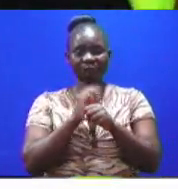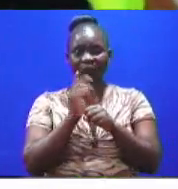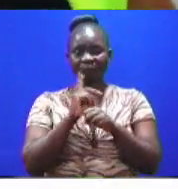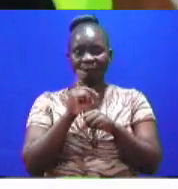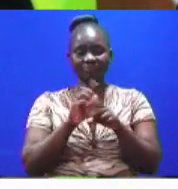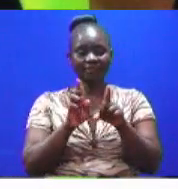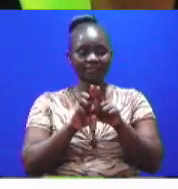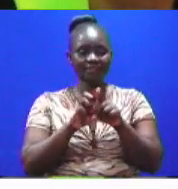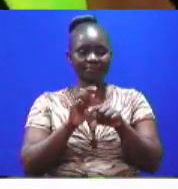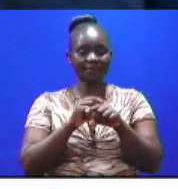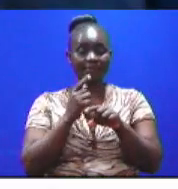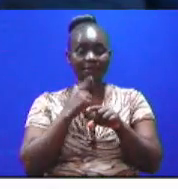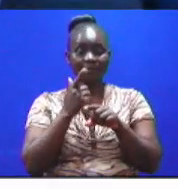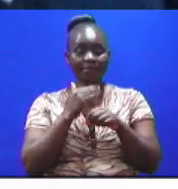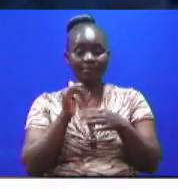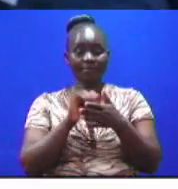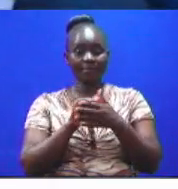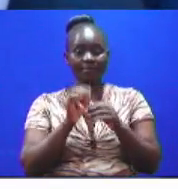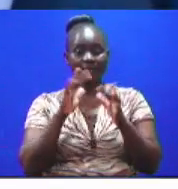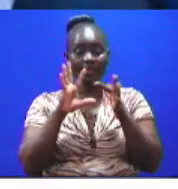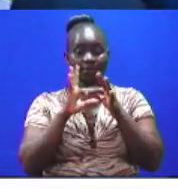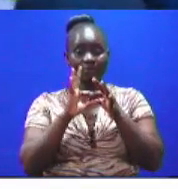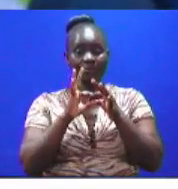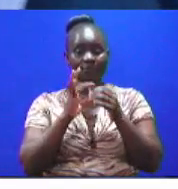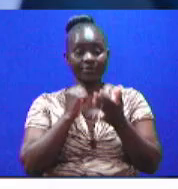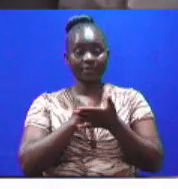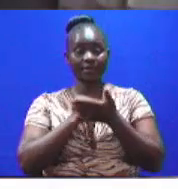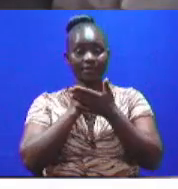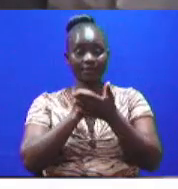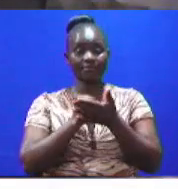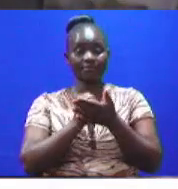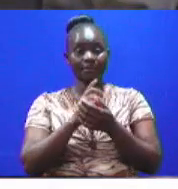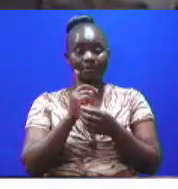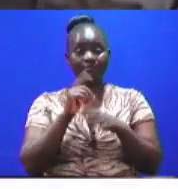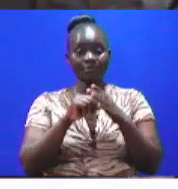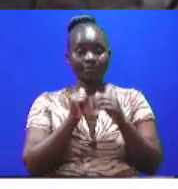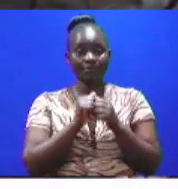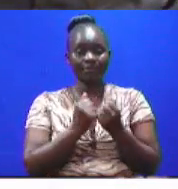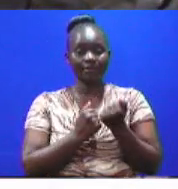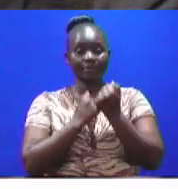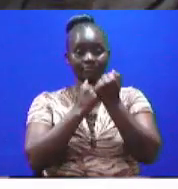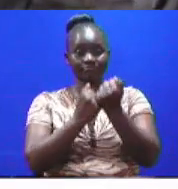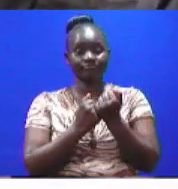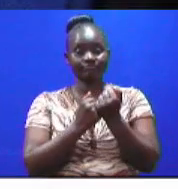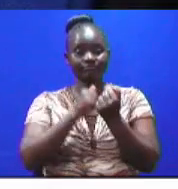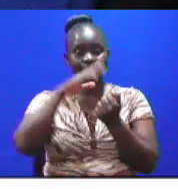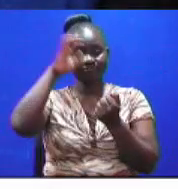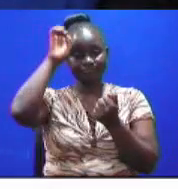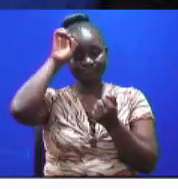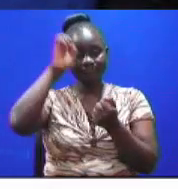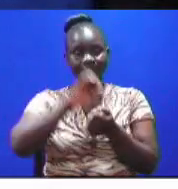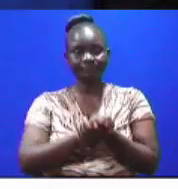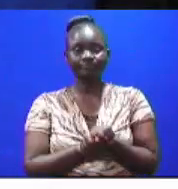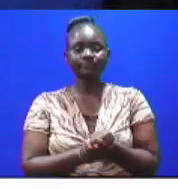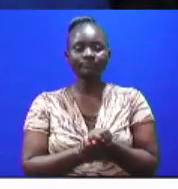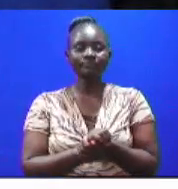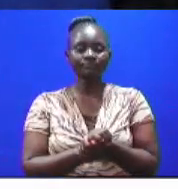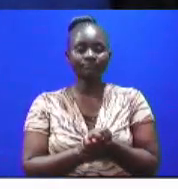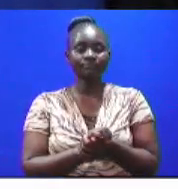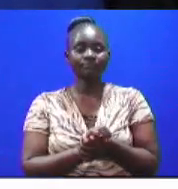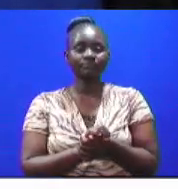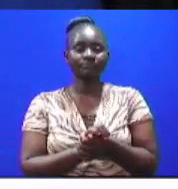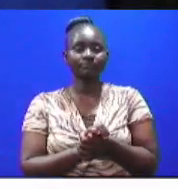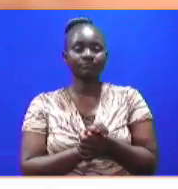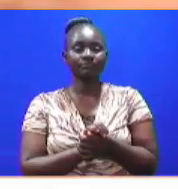kiechu nigo bate banga obo mbwabo mbochi kuba konya anene aso kusira chisemi. Anana mwana kwa tatote